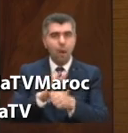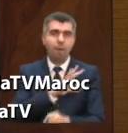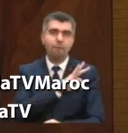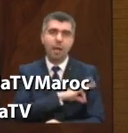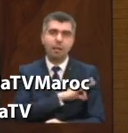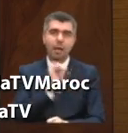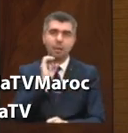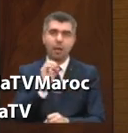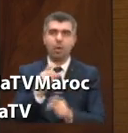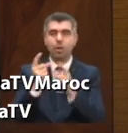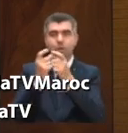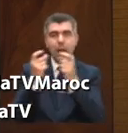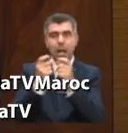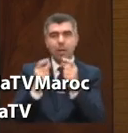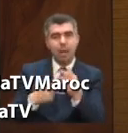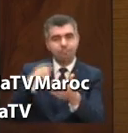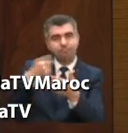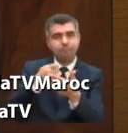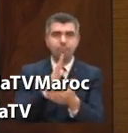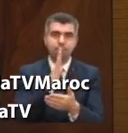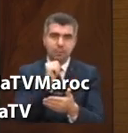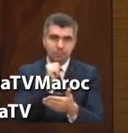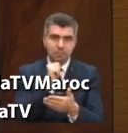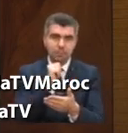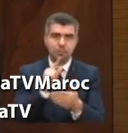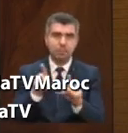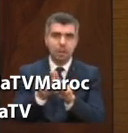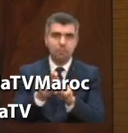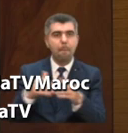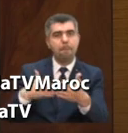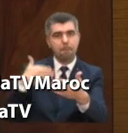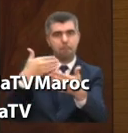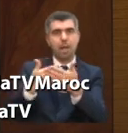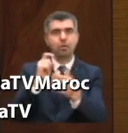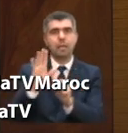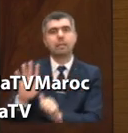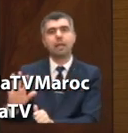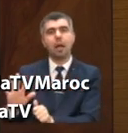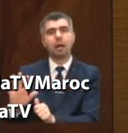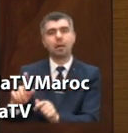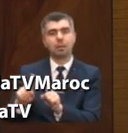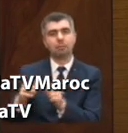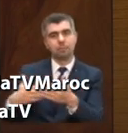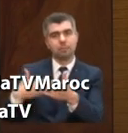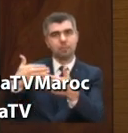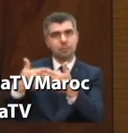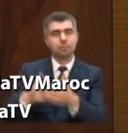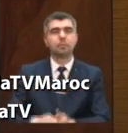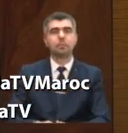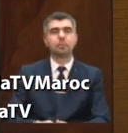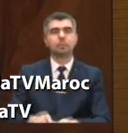وأجلنا أدائهم لأصول الديون إلى ما بعد الأزمة. وأيضا اتخذنا القرار في نفس في المجلس